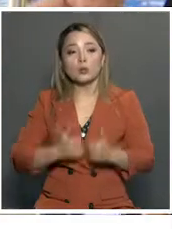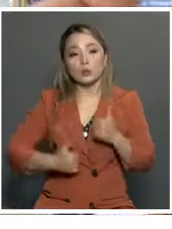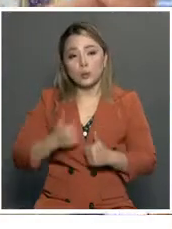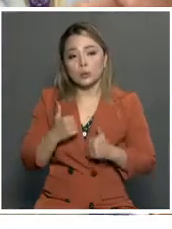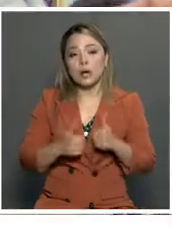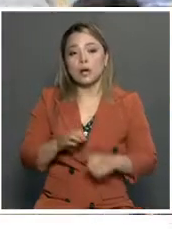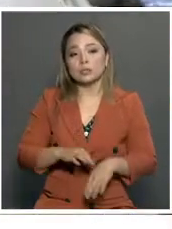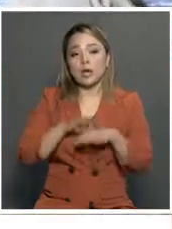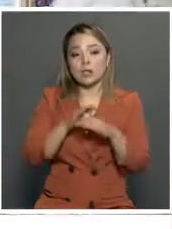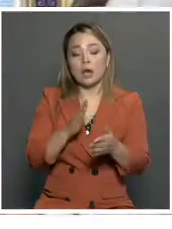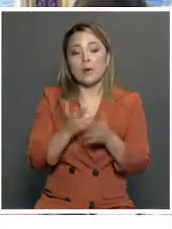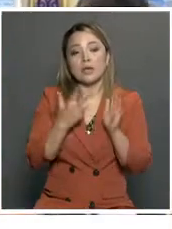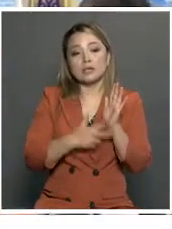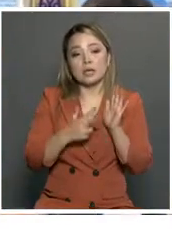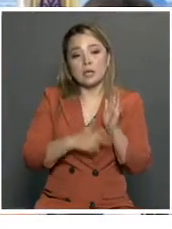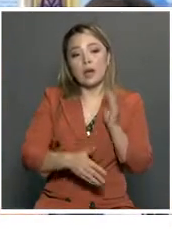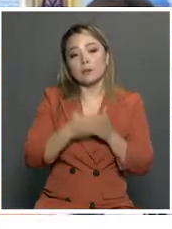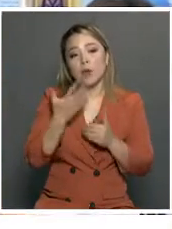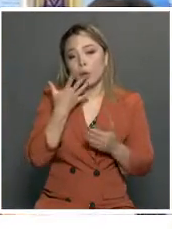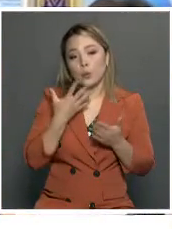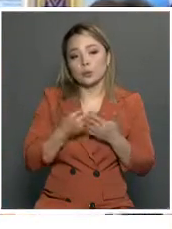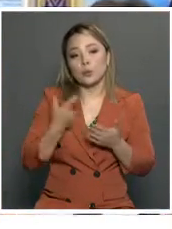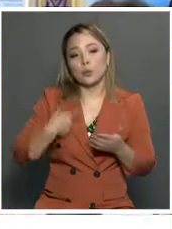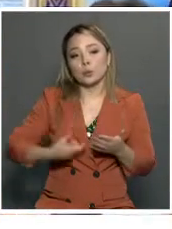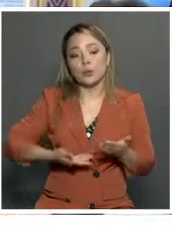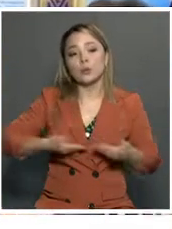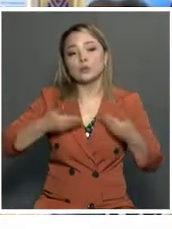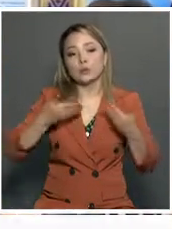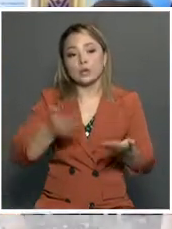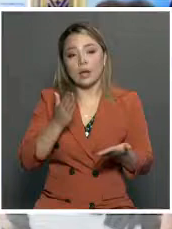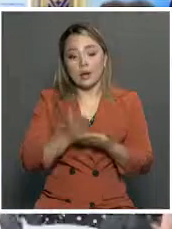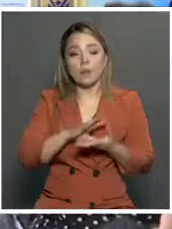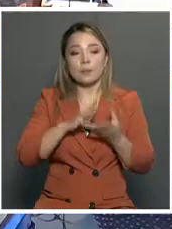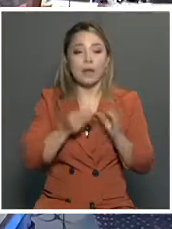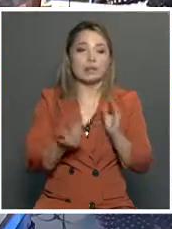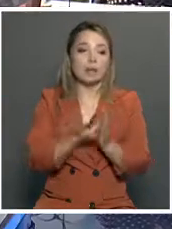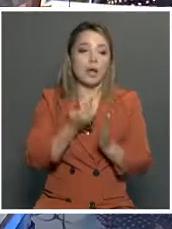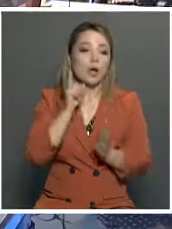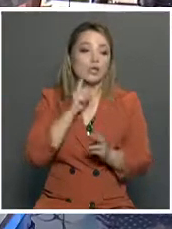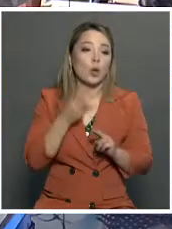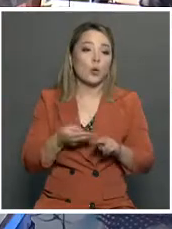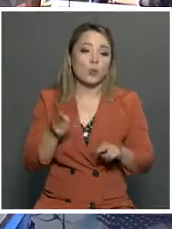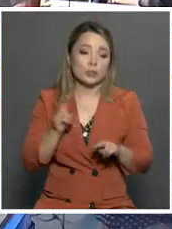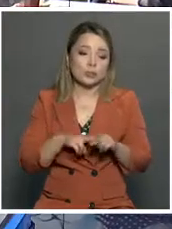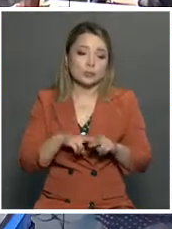отыр, ал 80-нен астамы өзін өзі ұсынғандар. Мендегі бар ақпарат әзірге